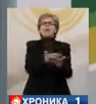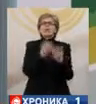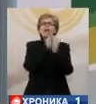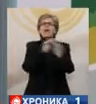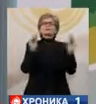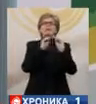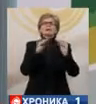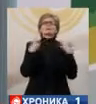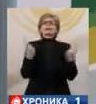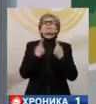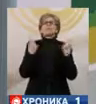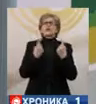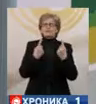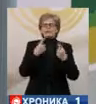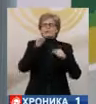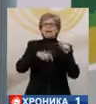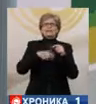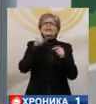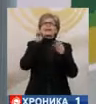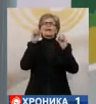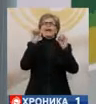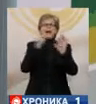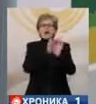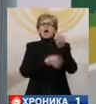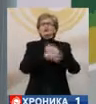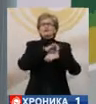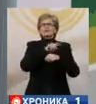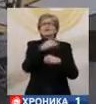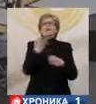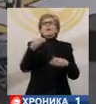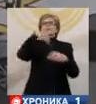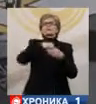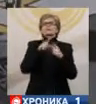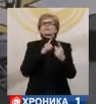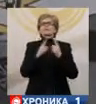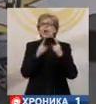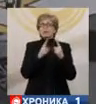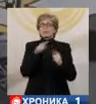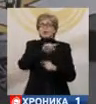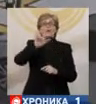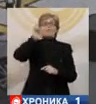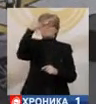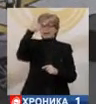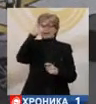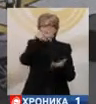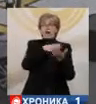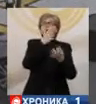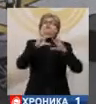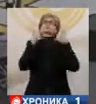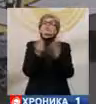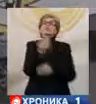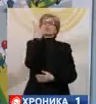edukativni promotivni materijal kao i svetliće narukvice za bezbednije učešće u saobraćaju. Ovo je prva faza od ukupno